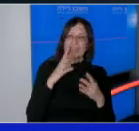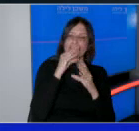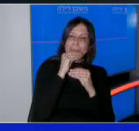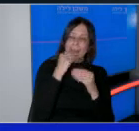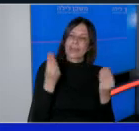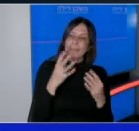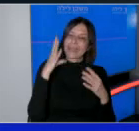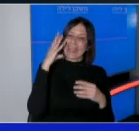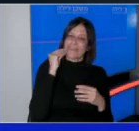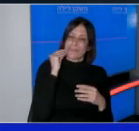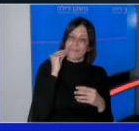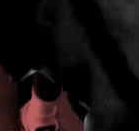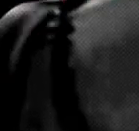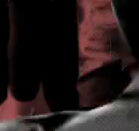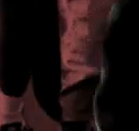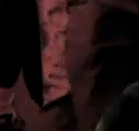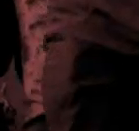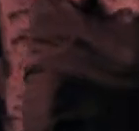דברים כיפיים.